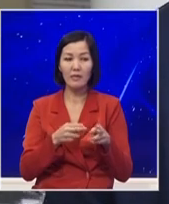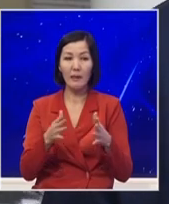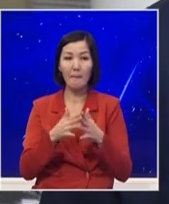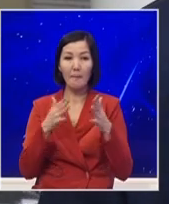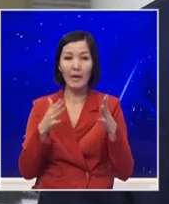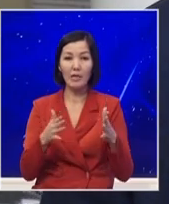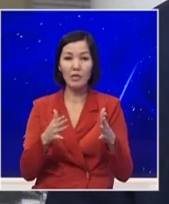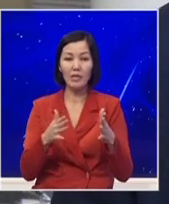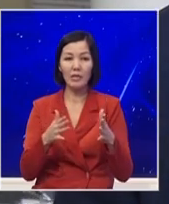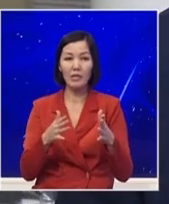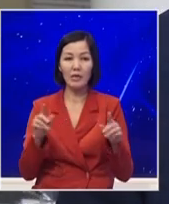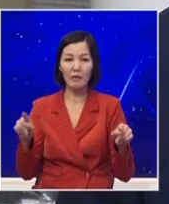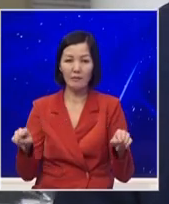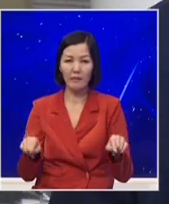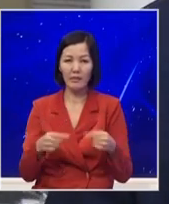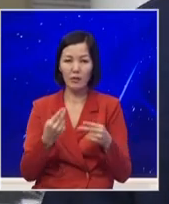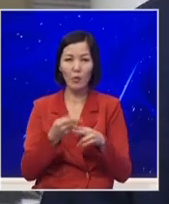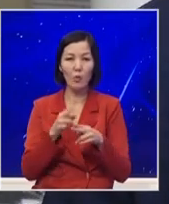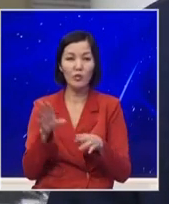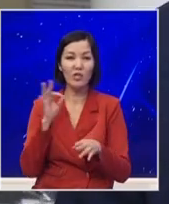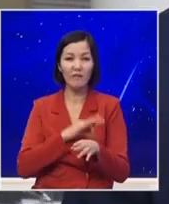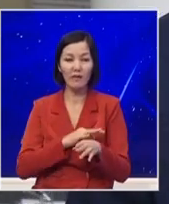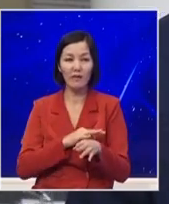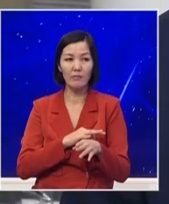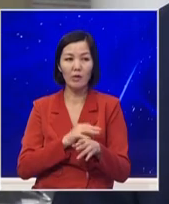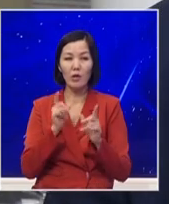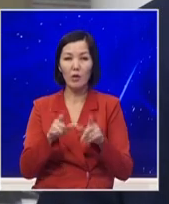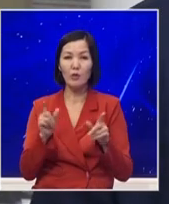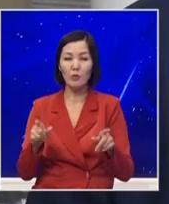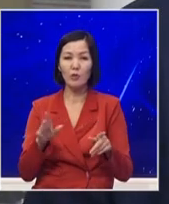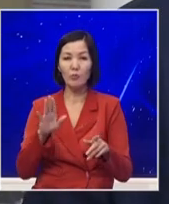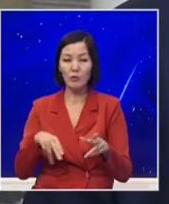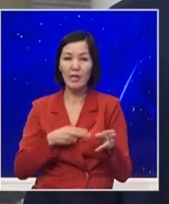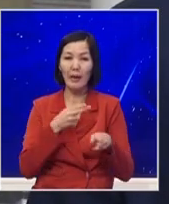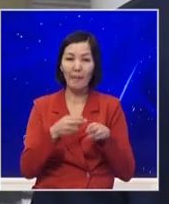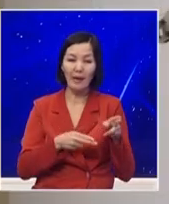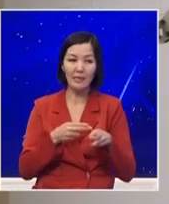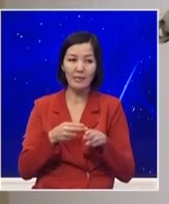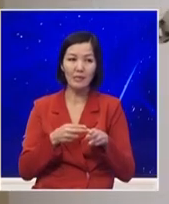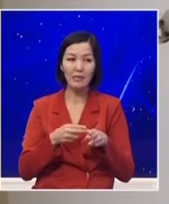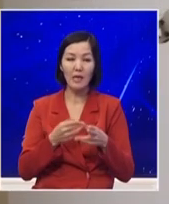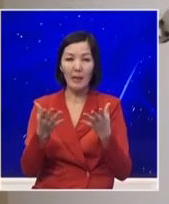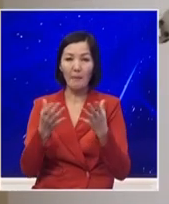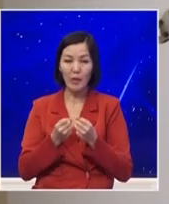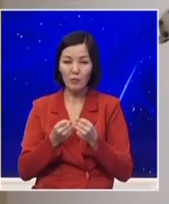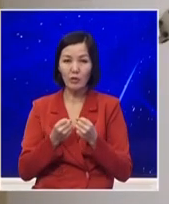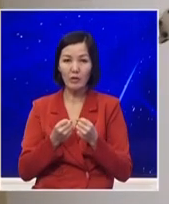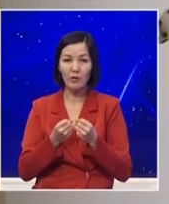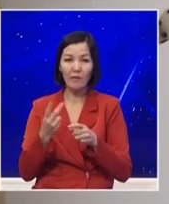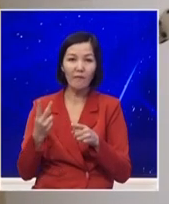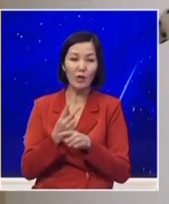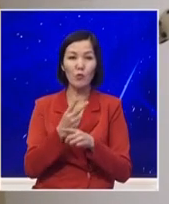большая, восстановительная, но она очень эффективна. То есть люди после таких операций получают